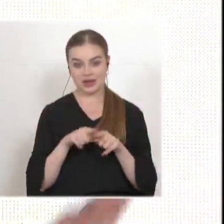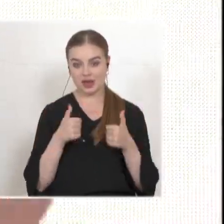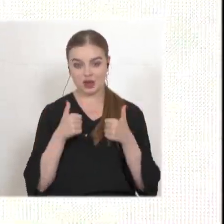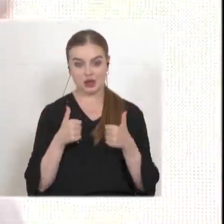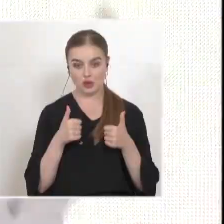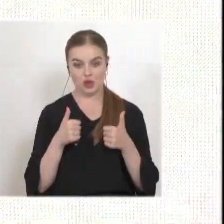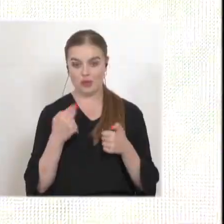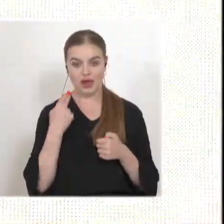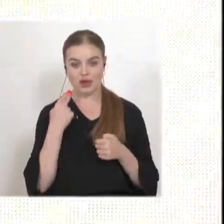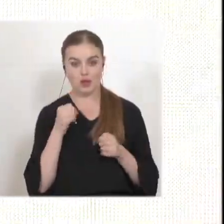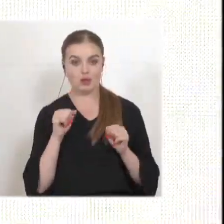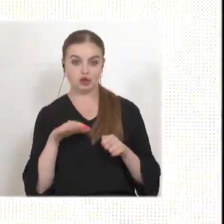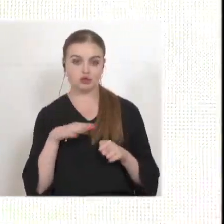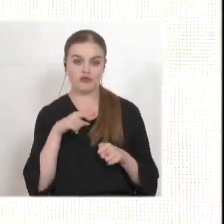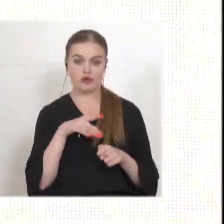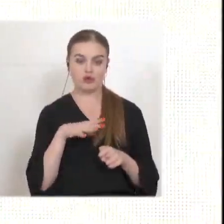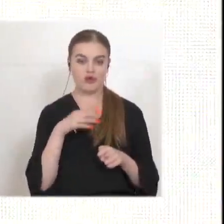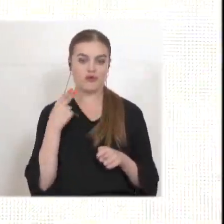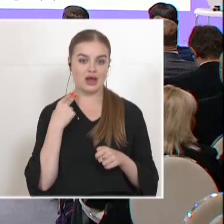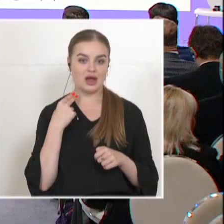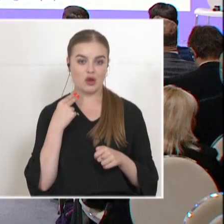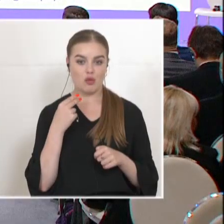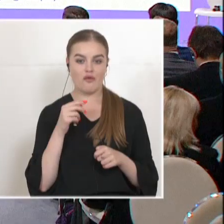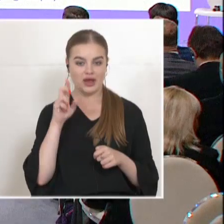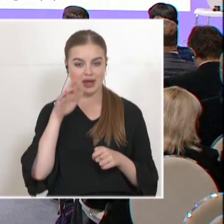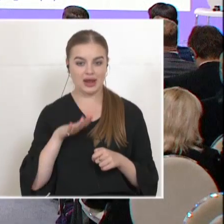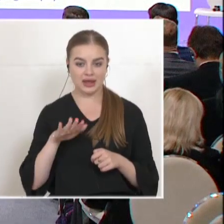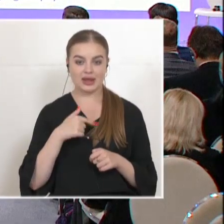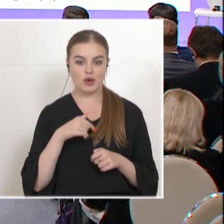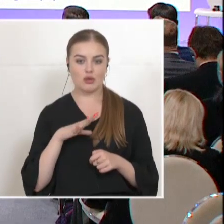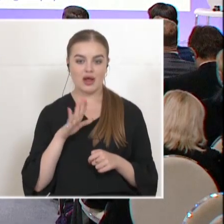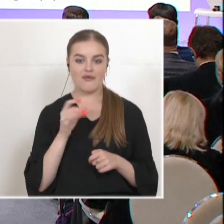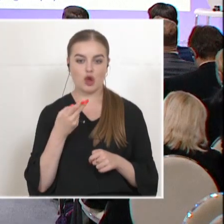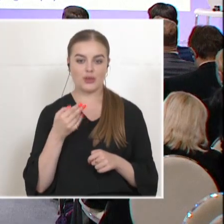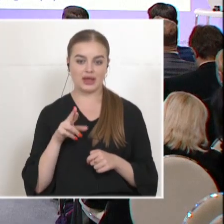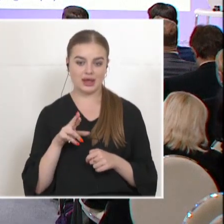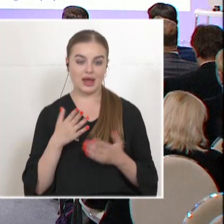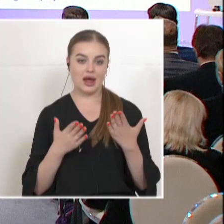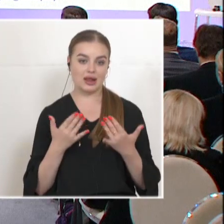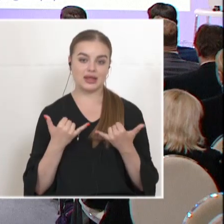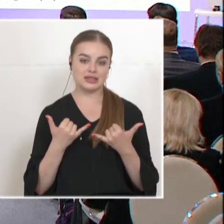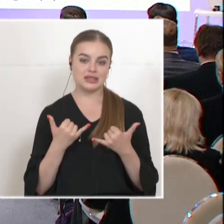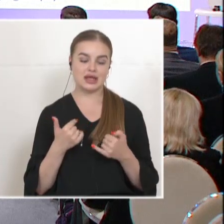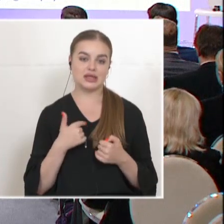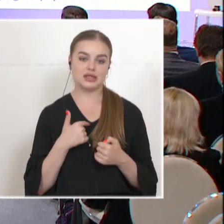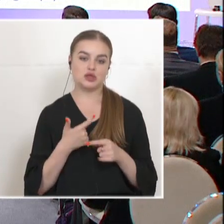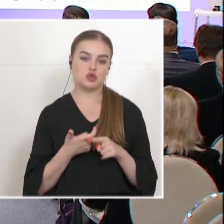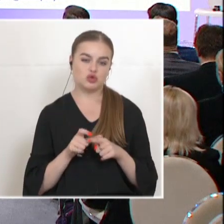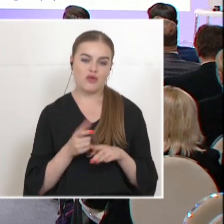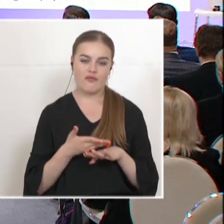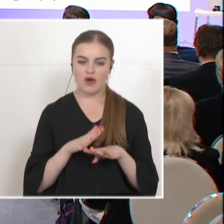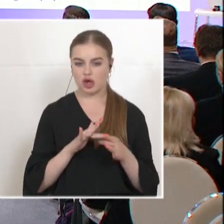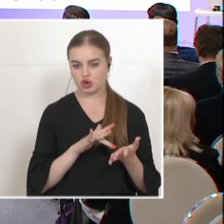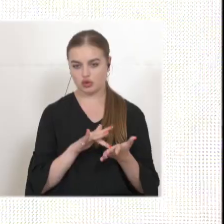ви були в англомовній країні. Я була в Великобританії, це дуже красива країна, але зараз дуже важко